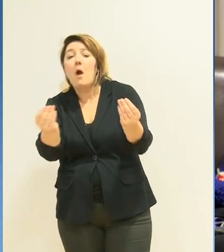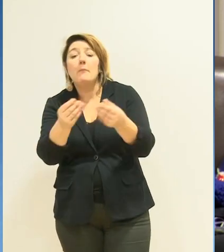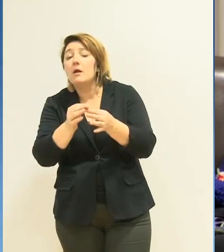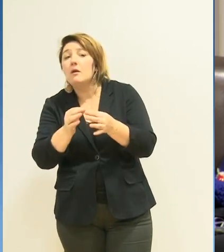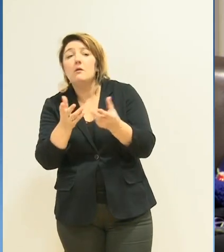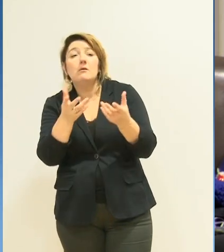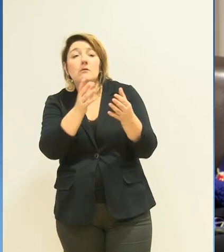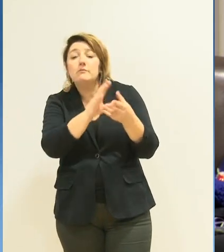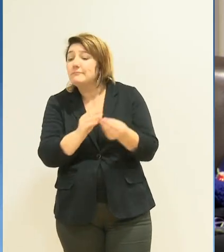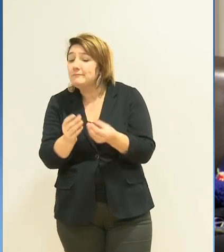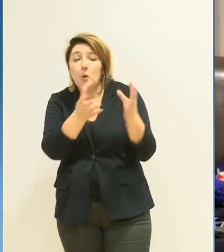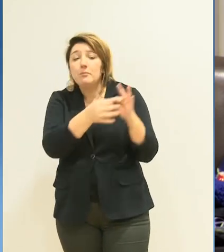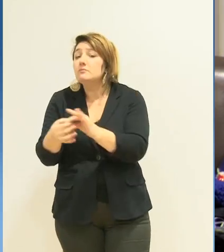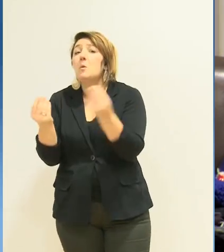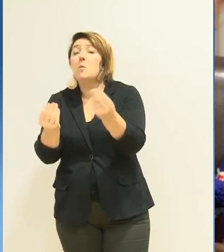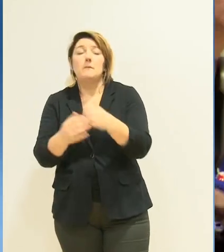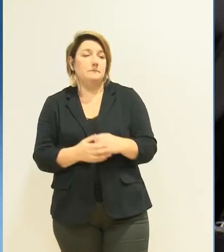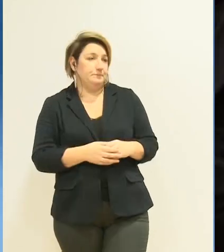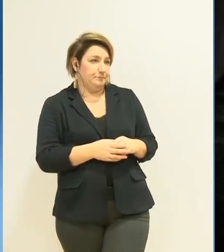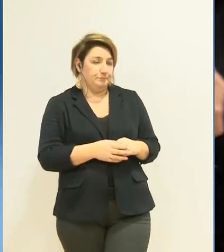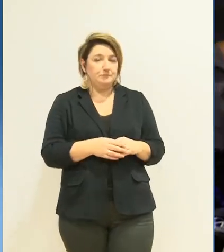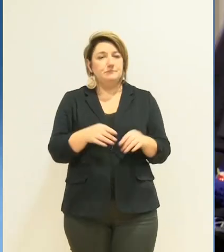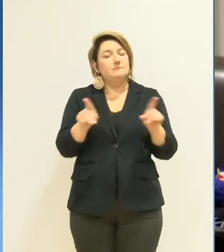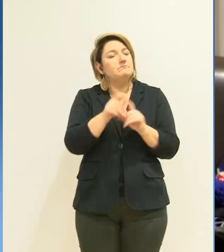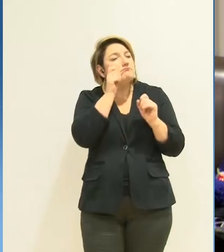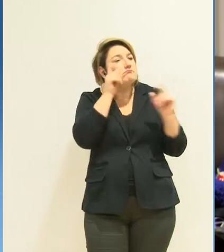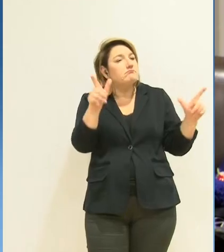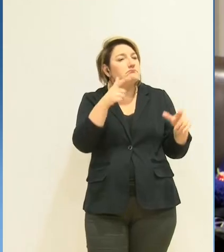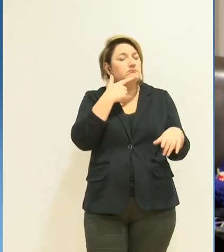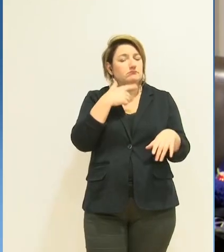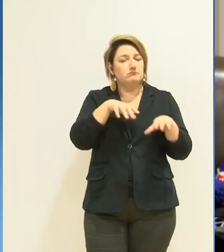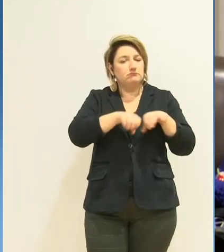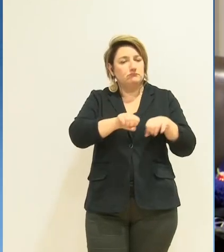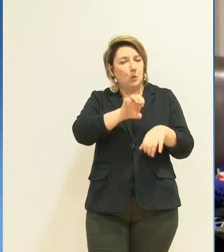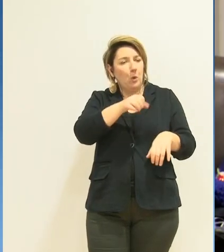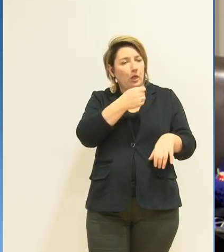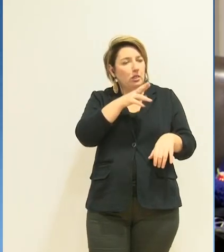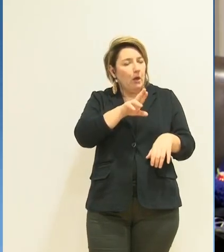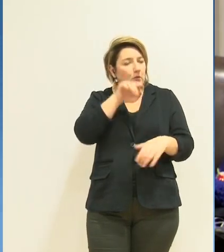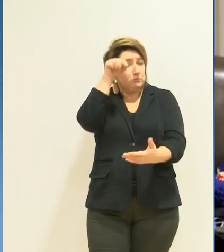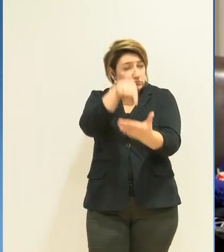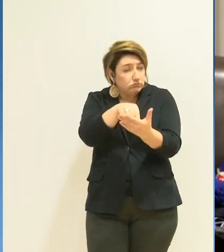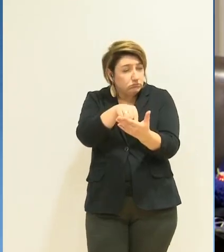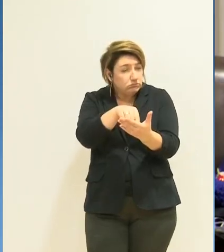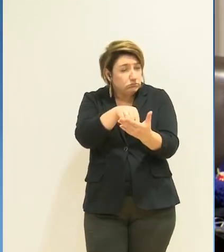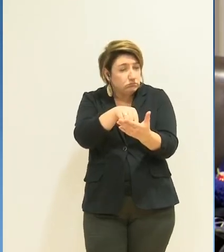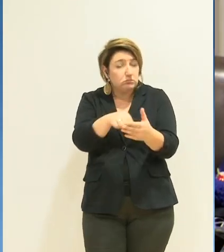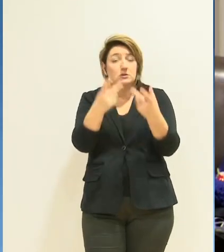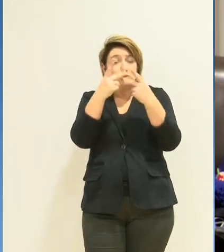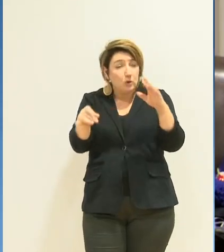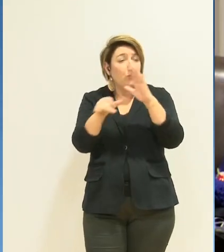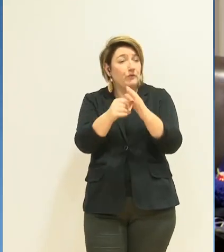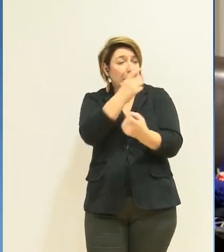lorsque vous parlez de dispositifs intégrés de production de nerfs dans le centre historique ça veut dire quoi les dispositifs